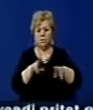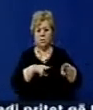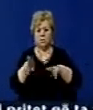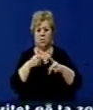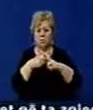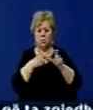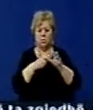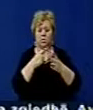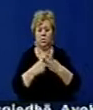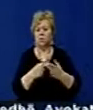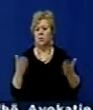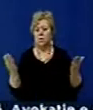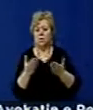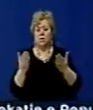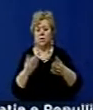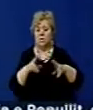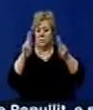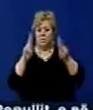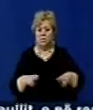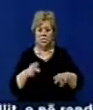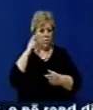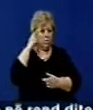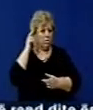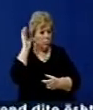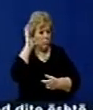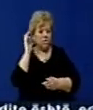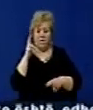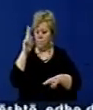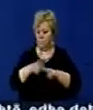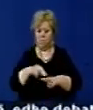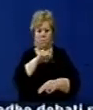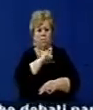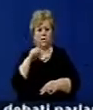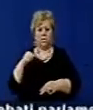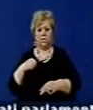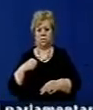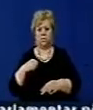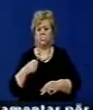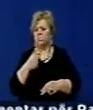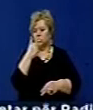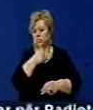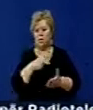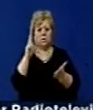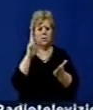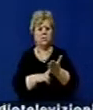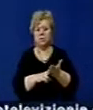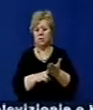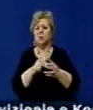kushtetuese. Sipas ka të drejt një kryeministër të vendos vetë se cilat